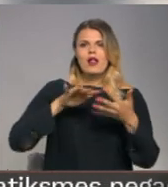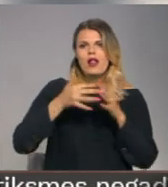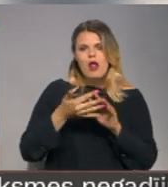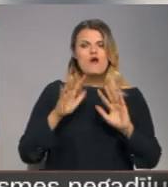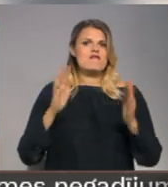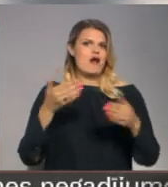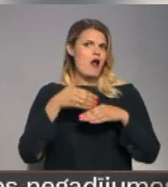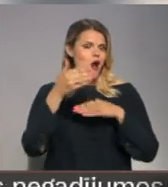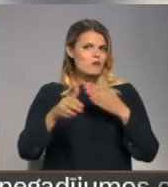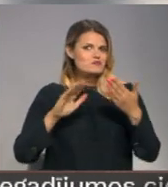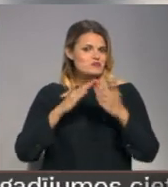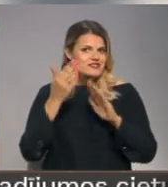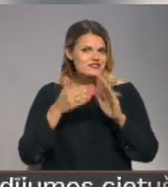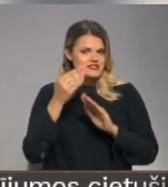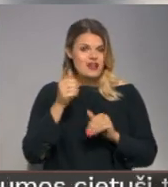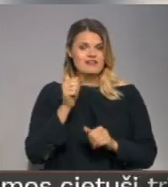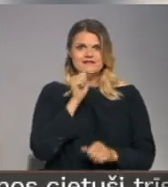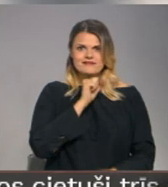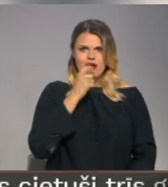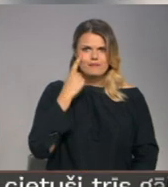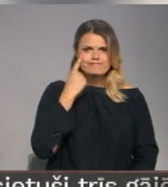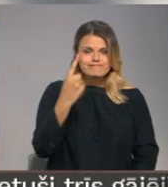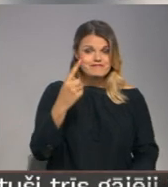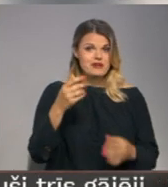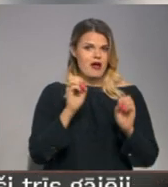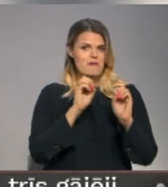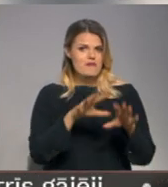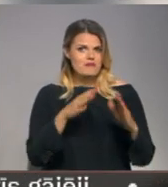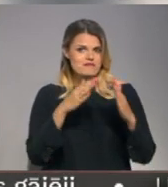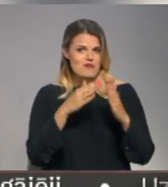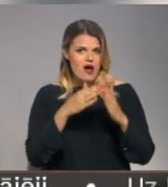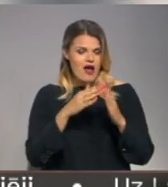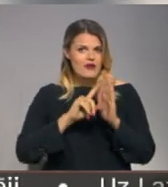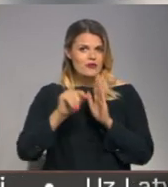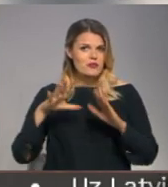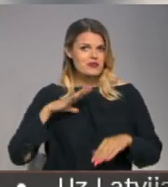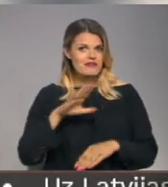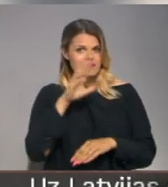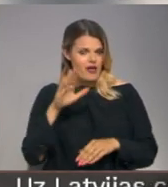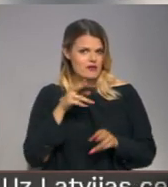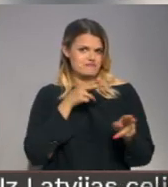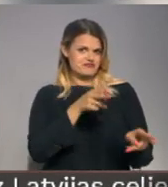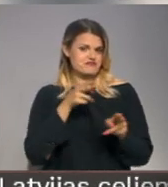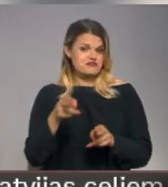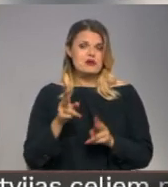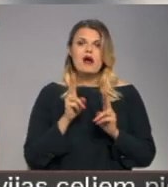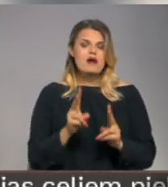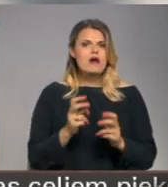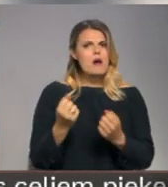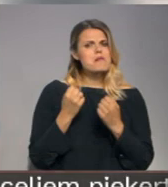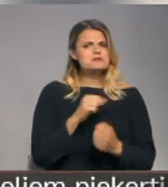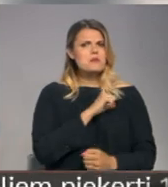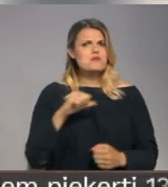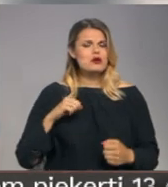ārpus pilsētas, kas zagļu acīs tukšo īpašumu padara par īpaši iekārojamu. Kā sev pasargāt, plašāk stāsta